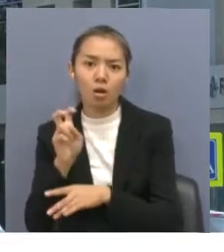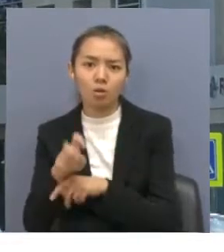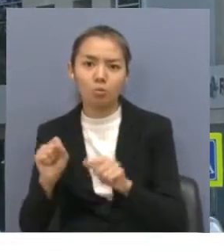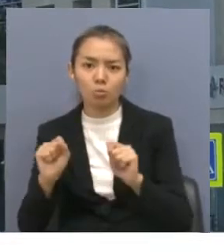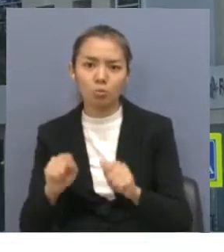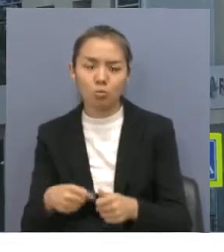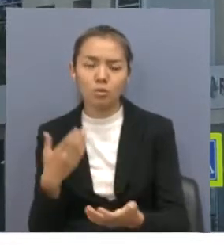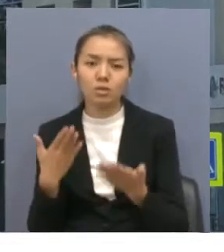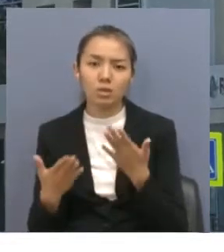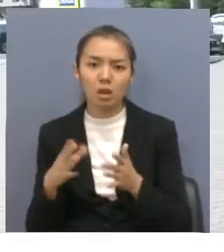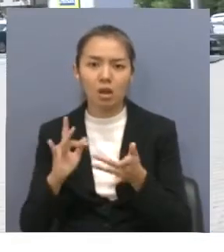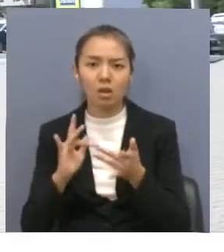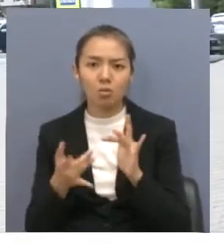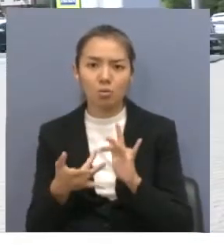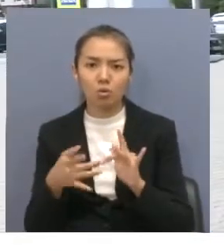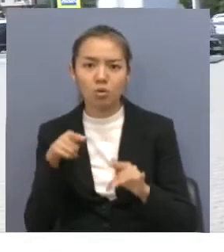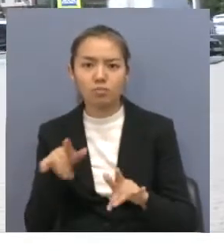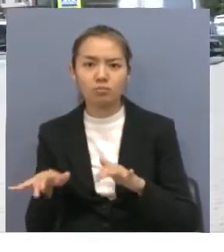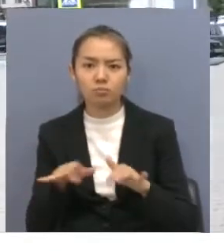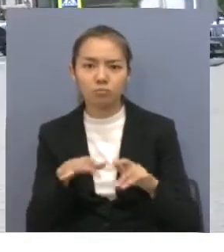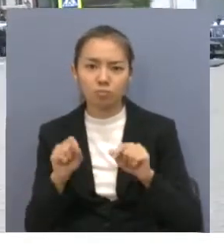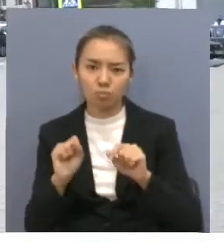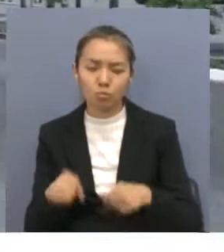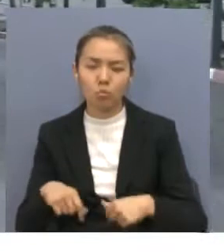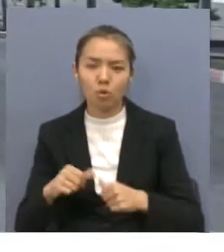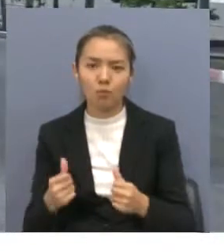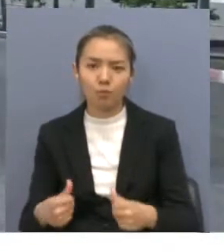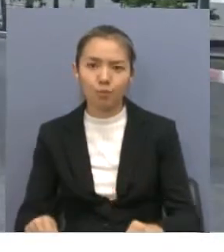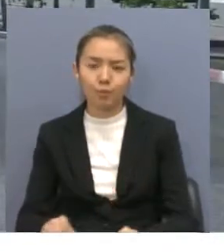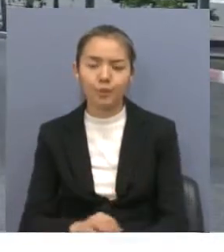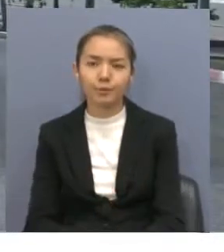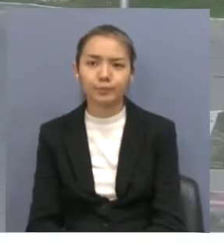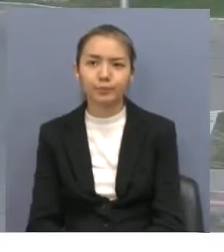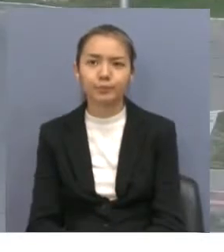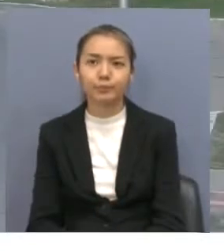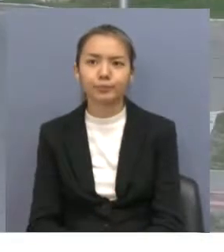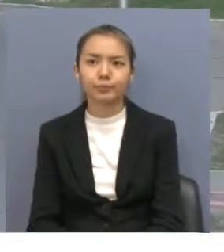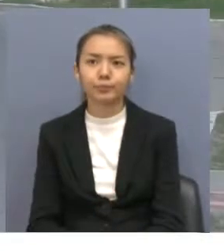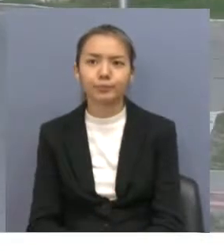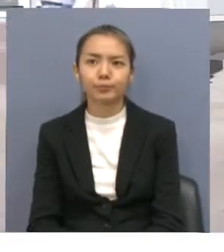болады. Не болмаса, электрондық үкімет порталы арқылы да рәсімдеуге мүмкіндік жасалған дейді мамандар.